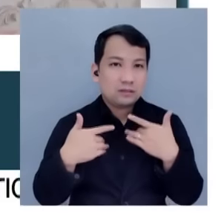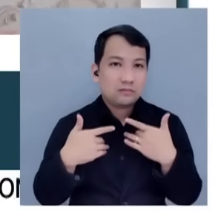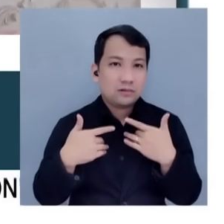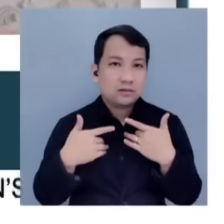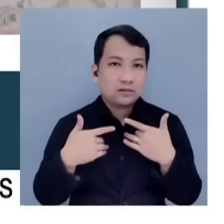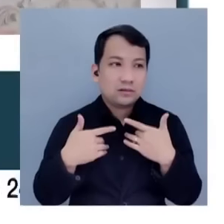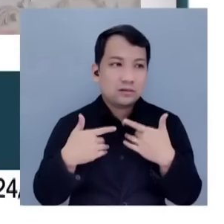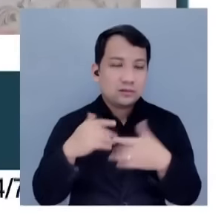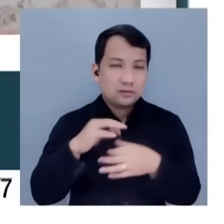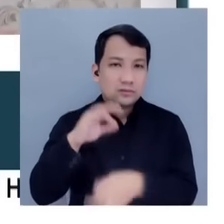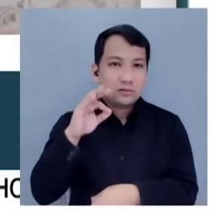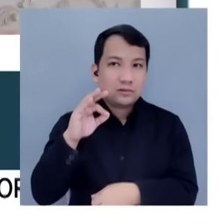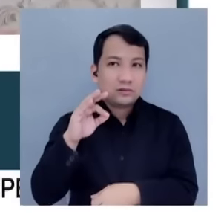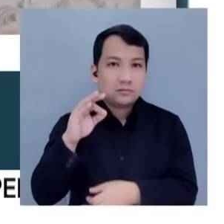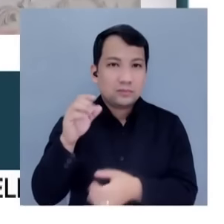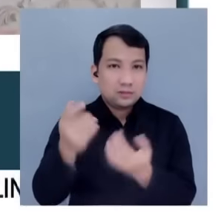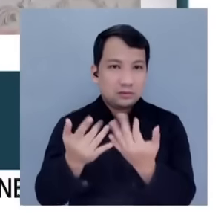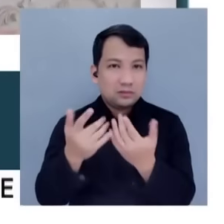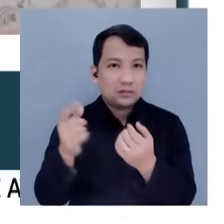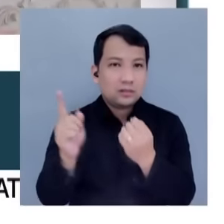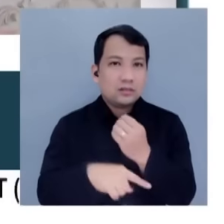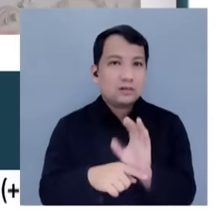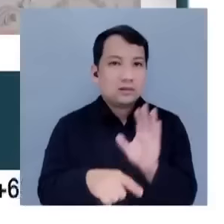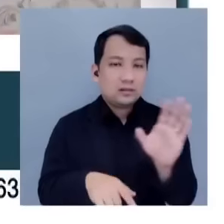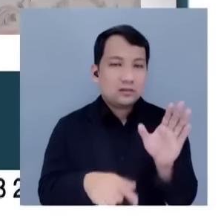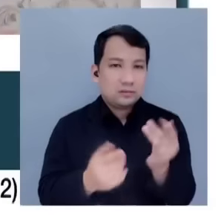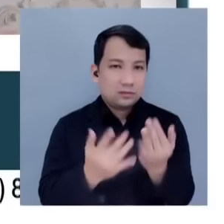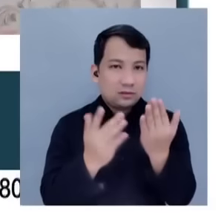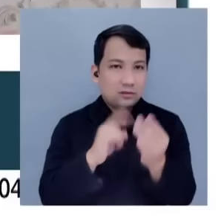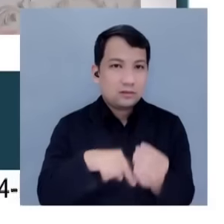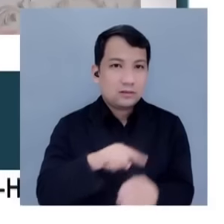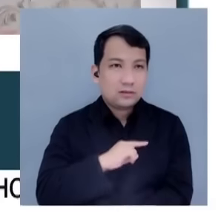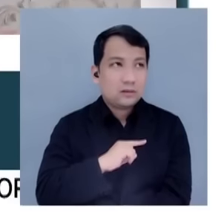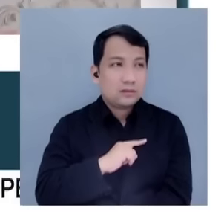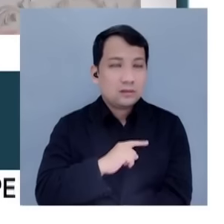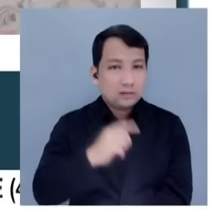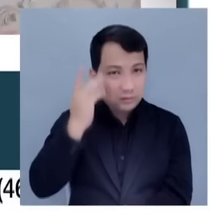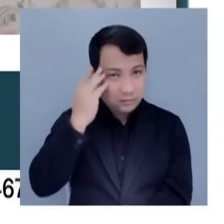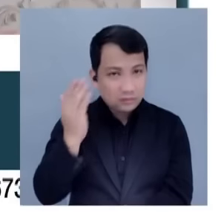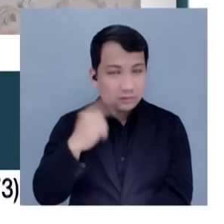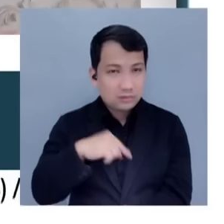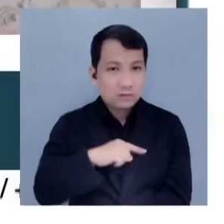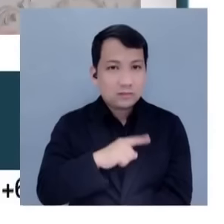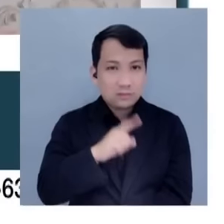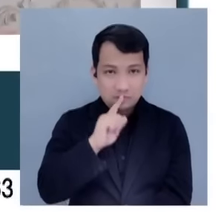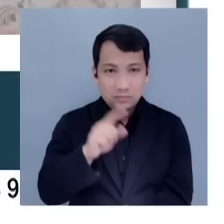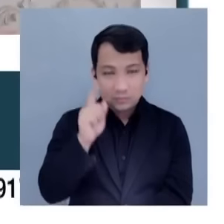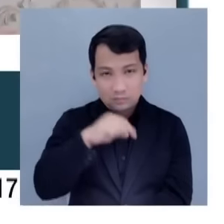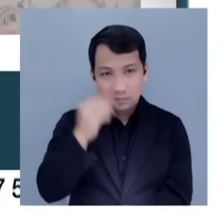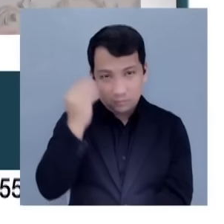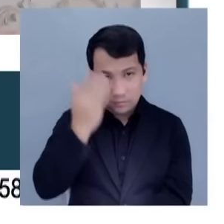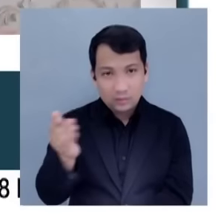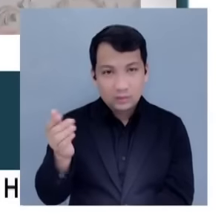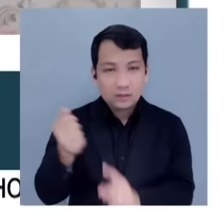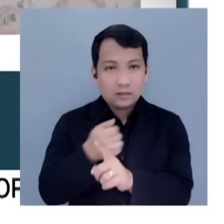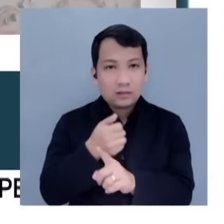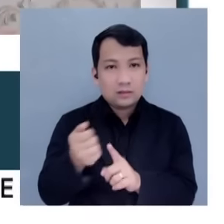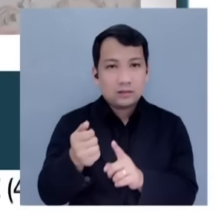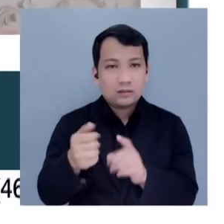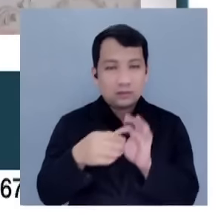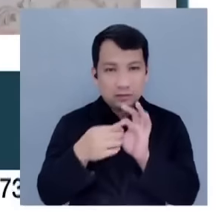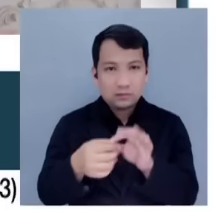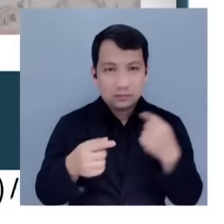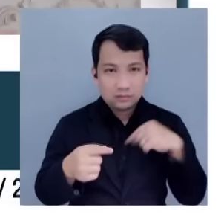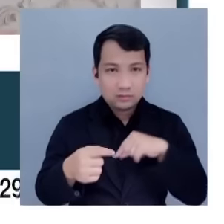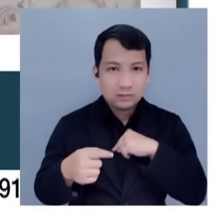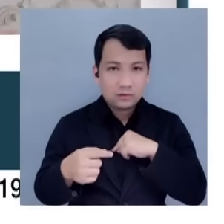ay isinusunog na sa impyerno dahil pinagkakakitaan itong pagsisinungaling, pambababoy ng kapwa,